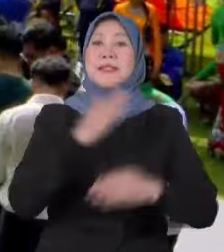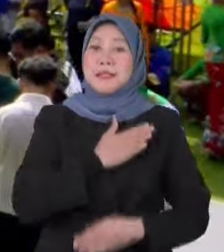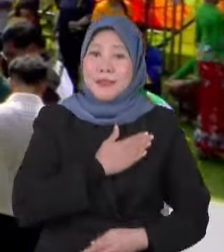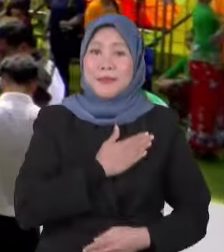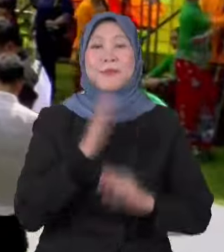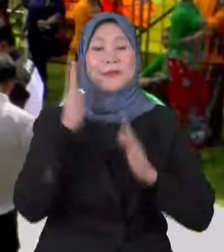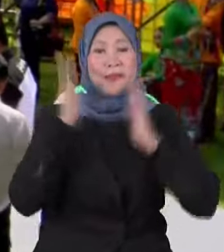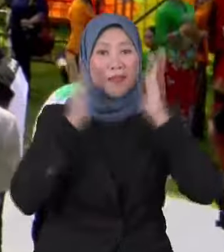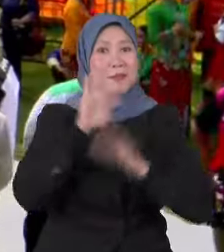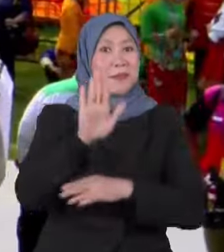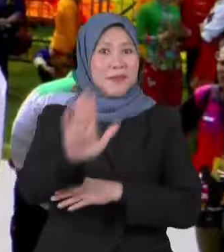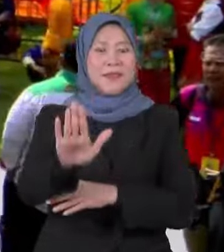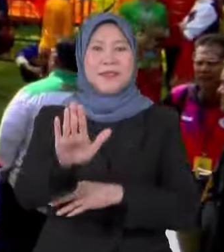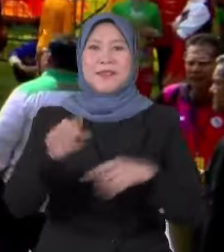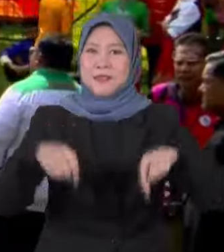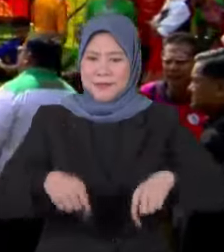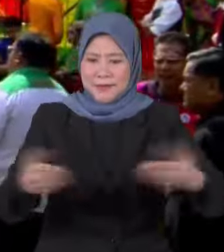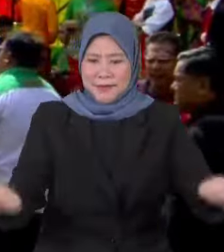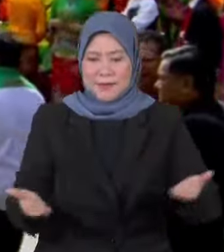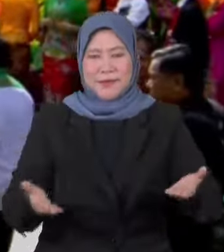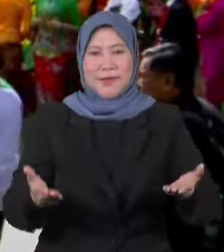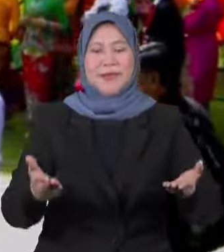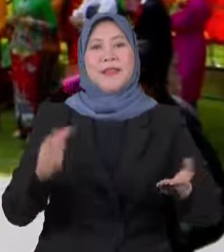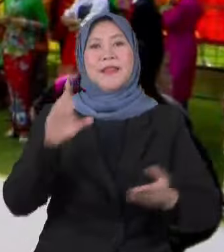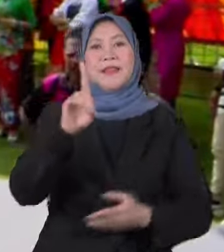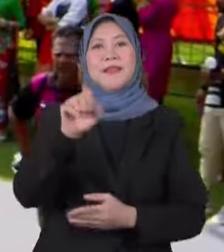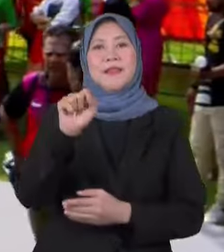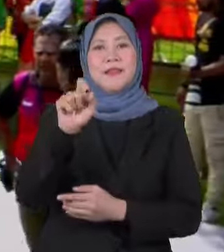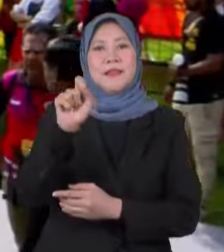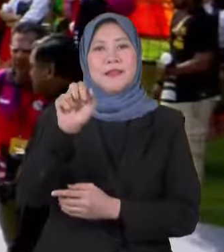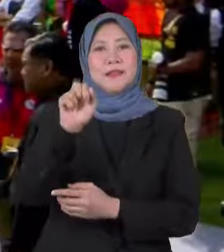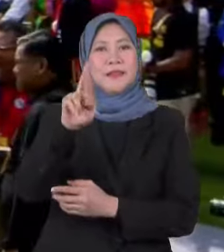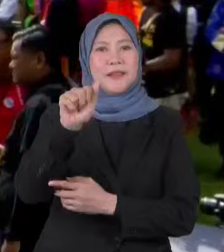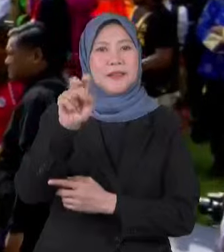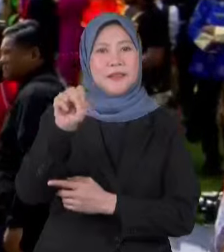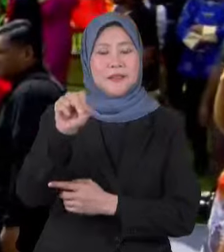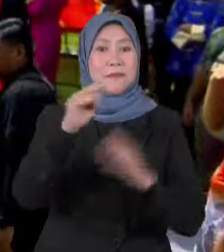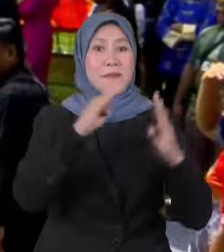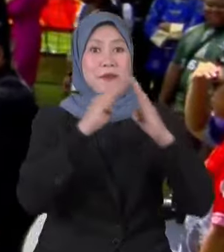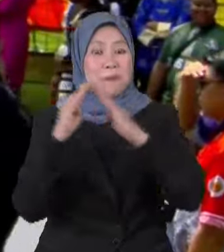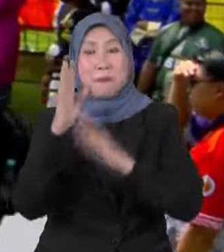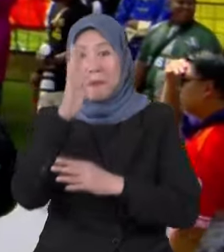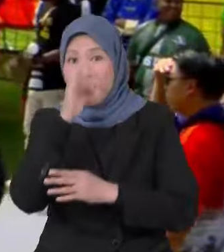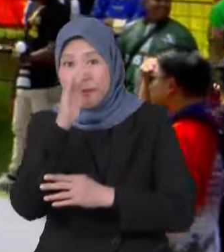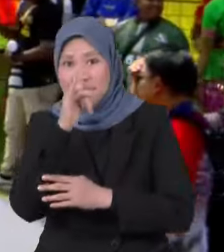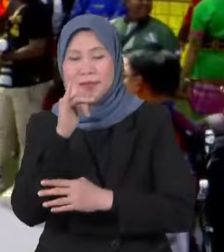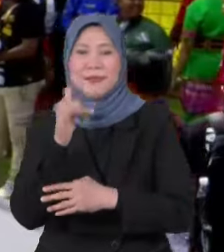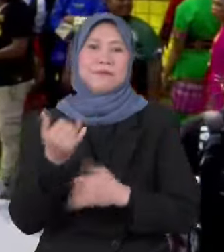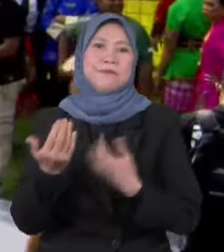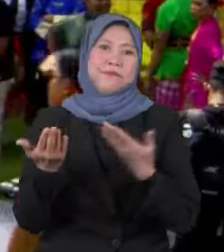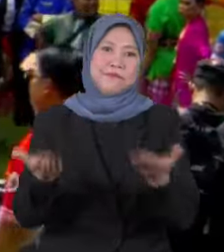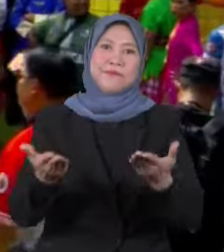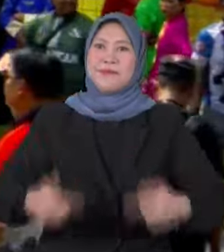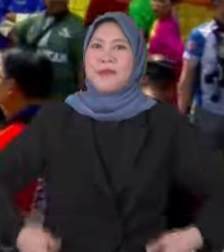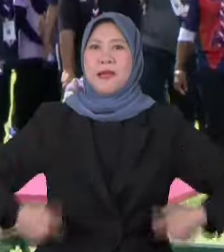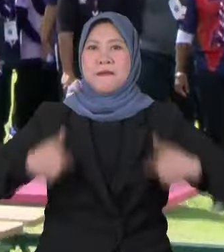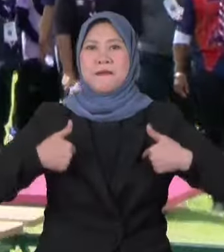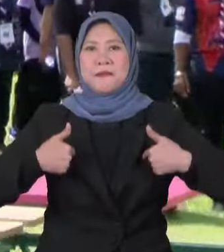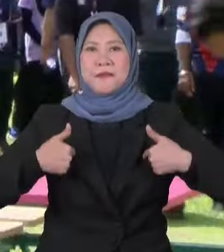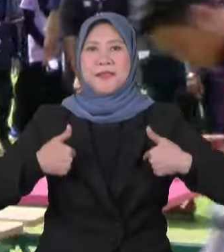Madani. Saya kini berada di Dataran Pahlawan Bandar Hilir Melaka bagi membawakan kepada anda siaran